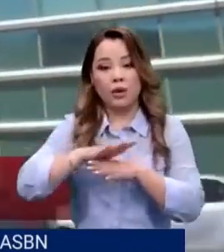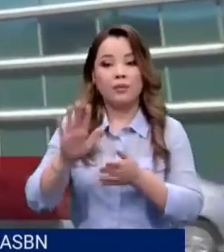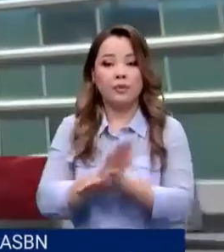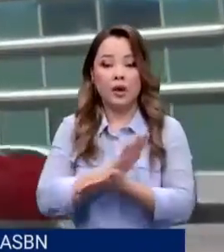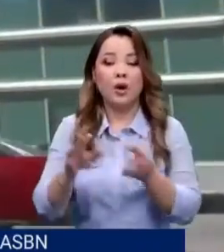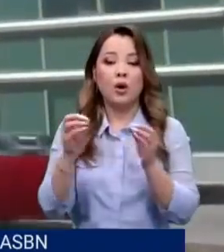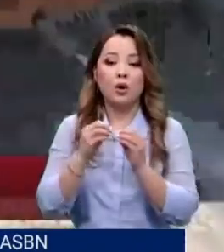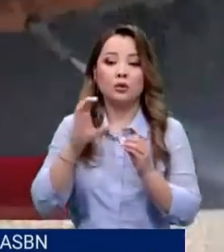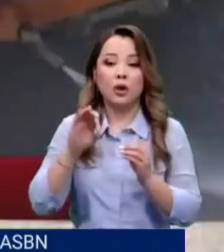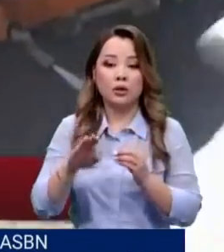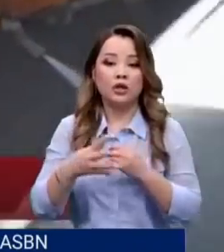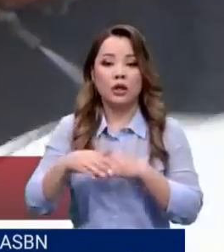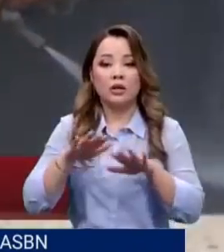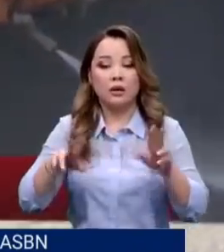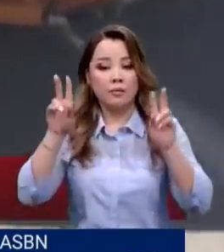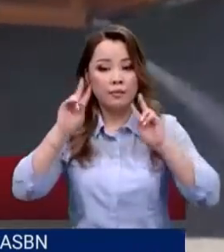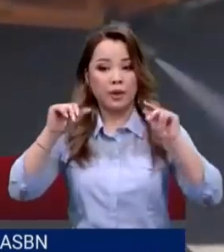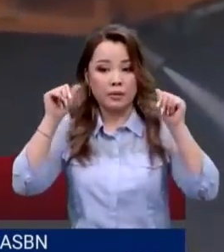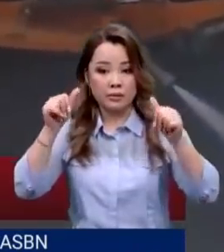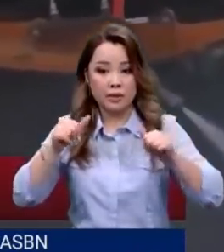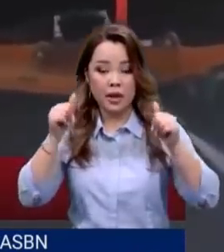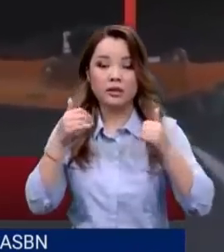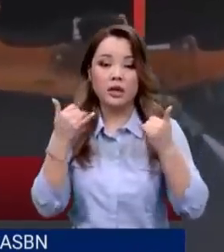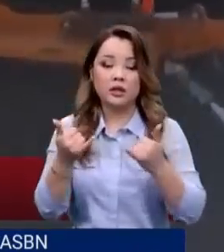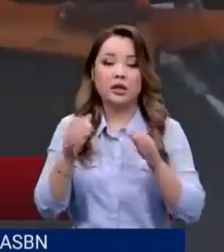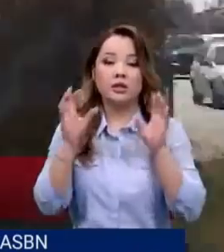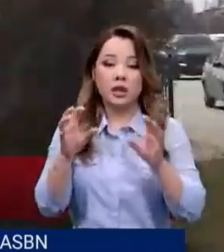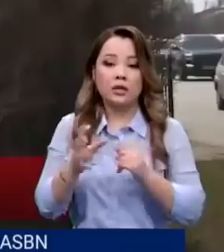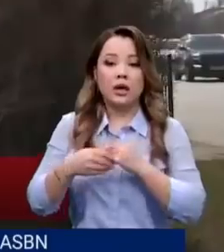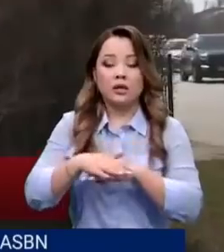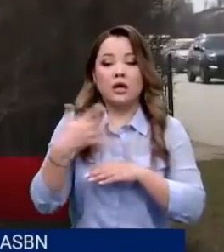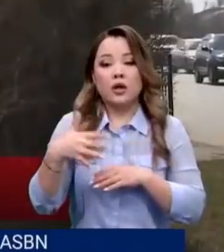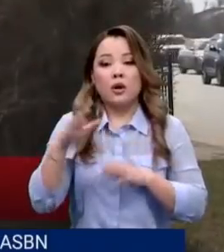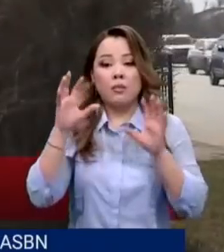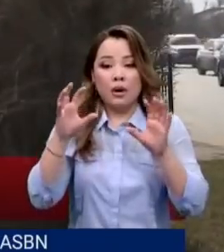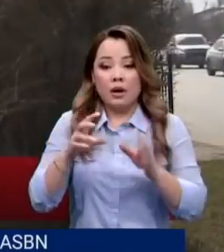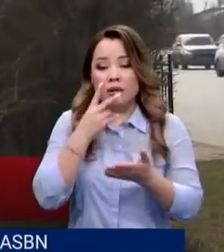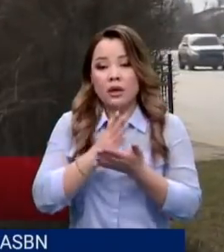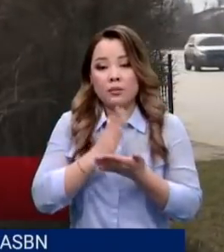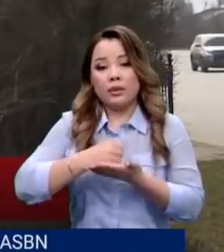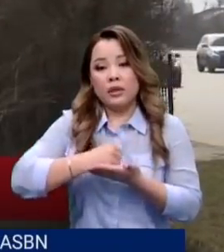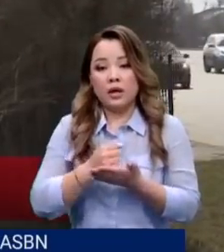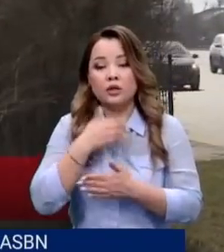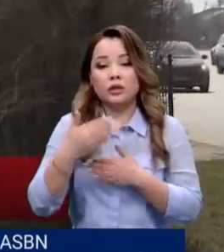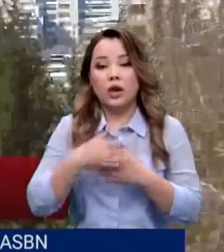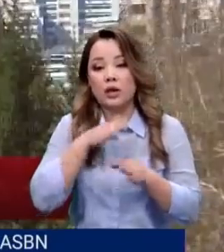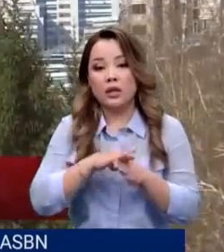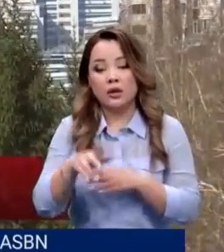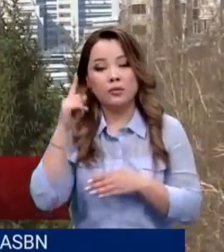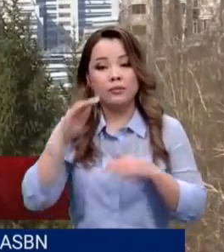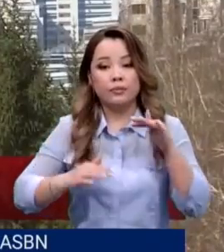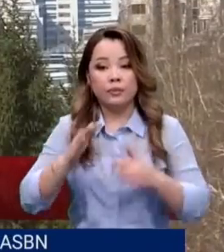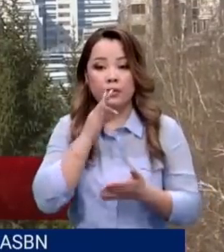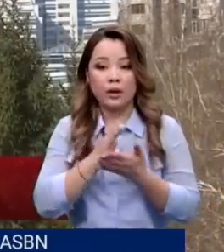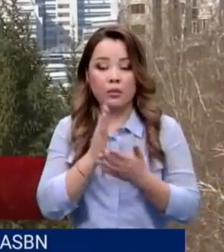10 соттық жер телімін алуға болатынын білмейді. Ал бұл жер кодексінің 50-ші бабында көрсетілген. Білетіндердің өзі мұның жақын арада іске асатынына күмәнмен